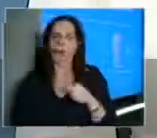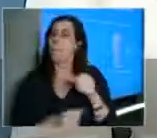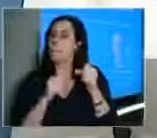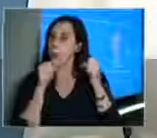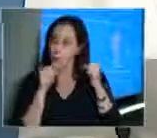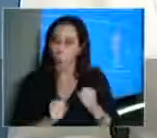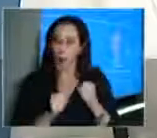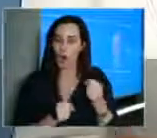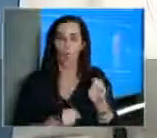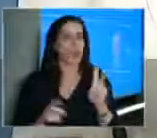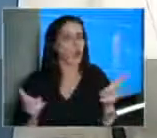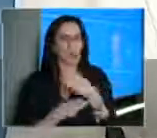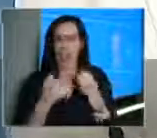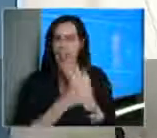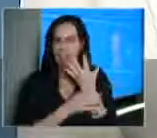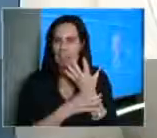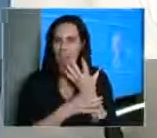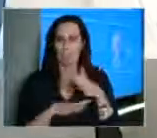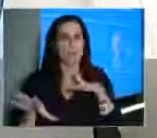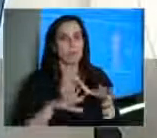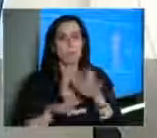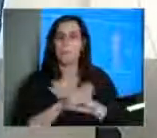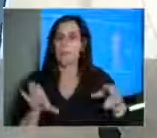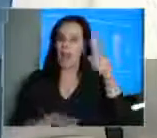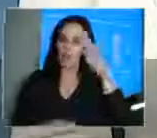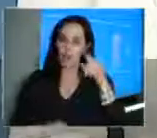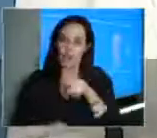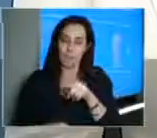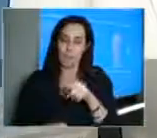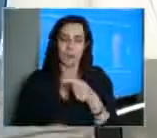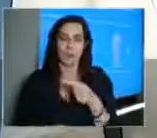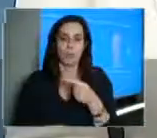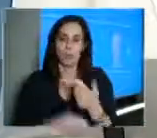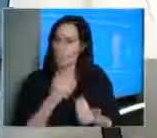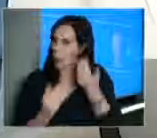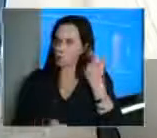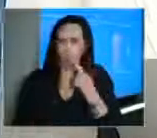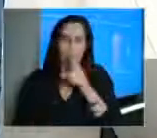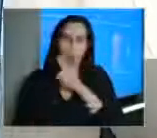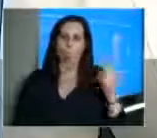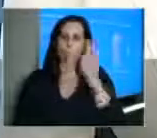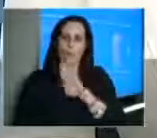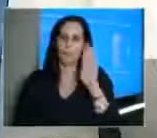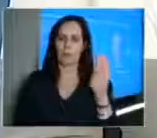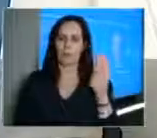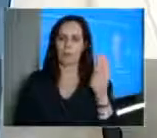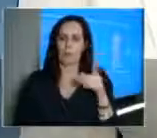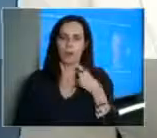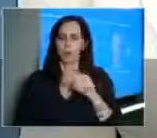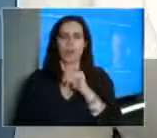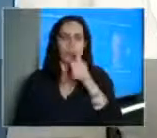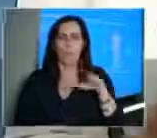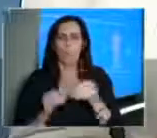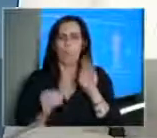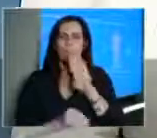בטוח בזה? הרי לא תוכלו להרכיב קואליציה בלי הליכוד, ואתם פוסלים מראש את בנימין נתניהו. אומרים שאתם לא